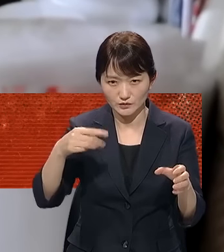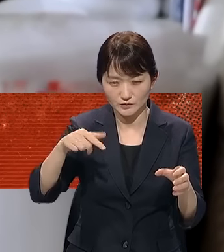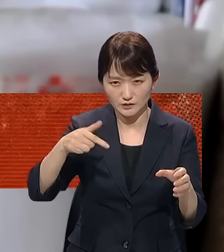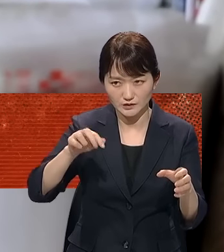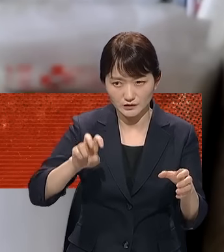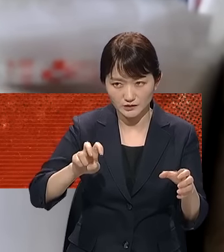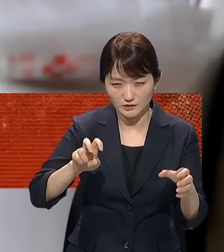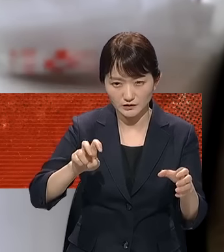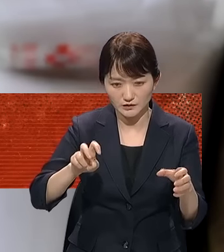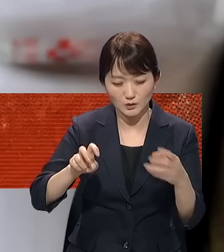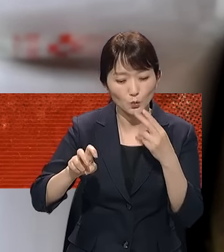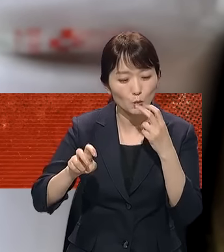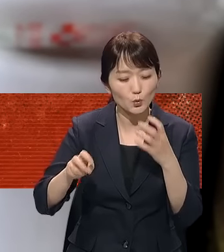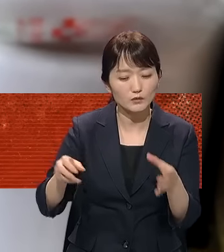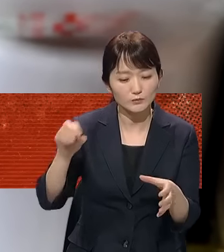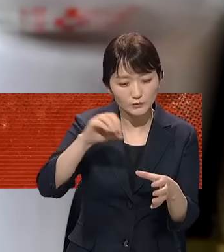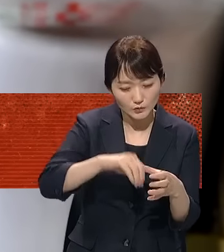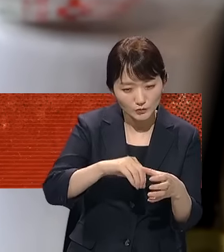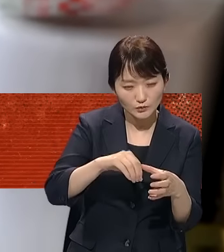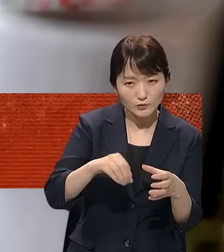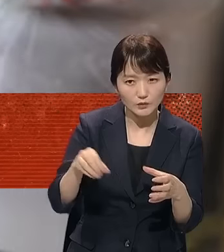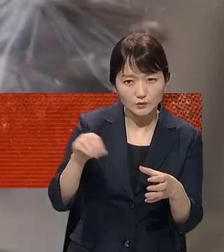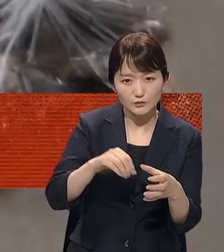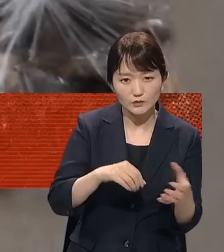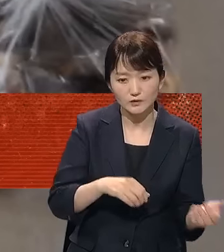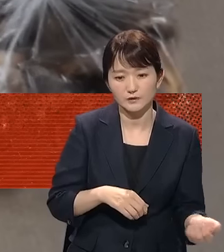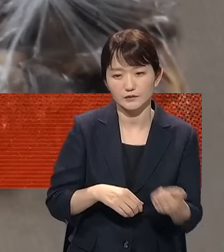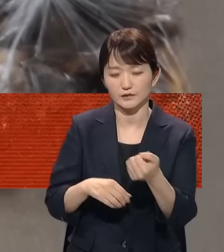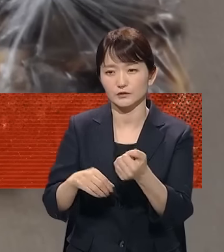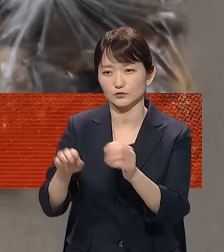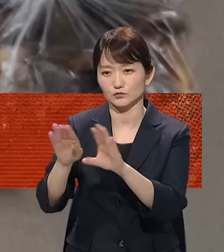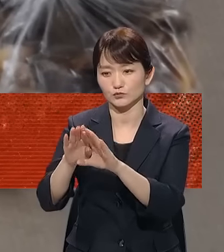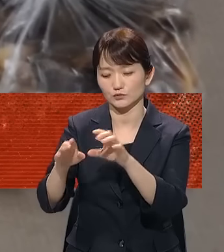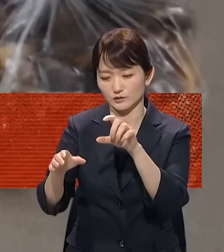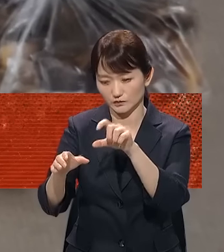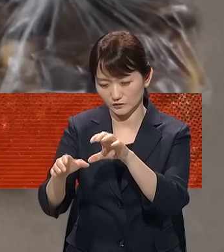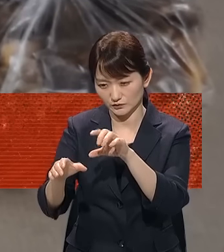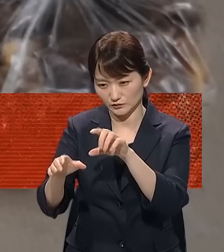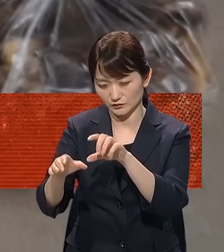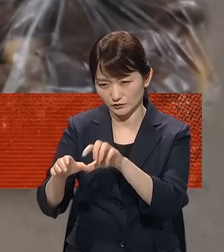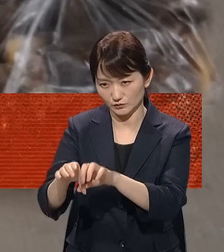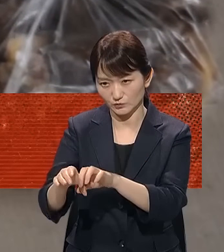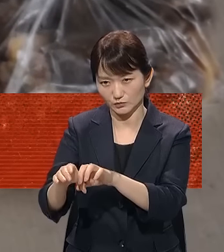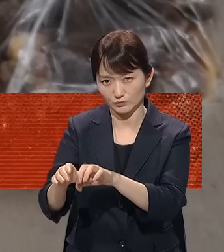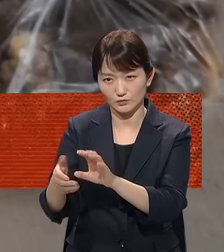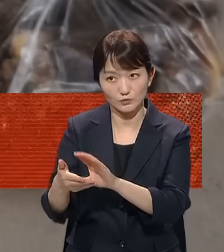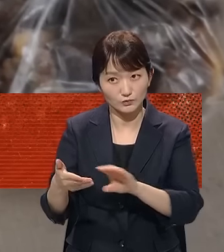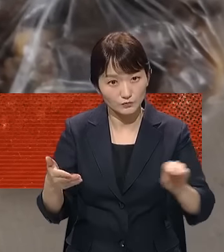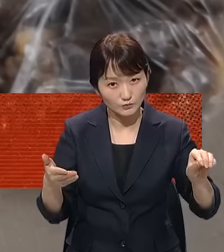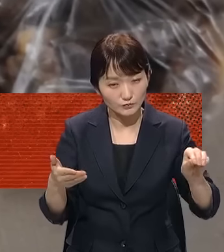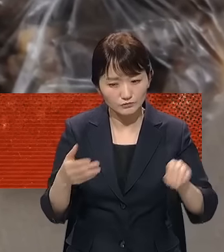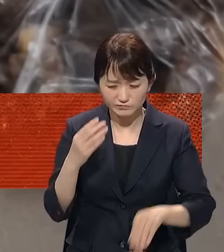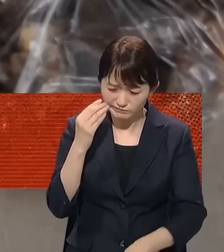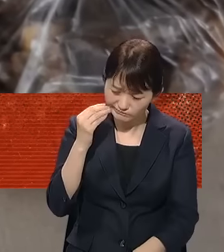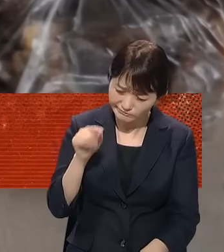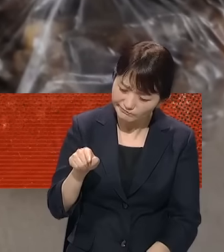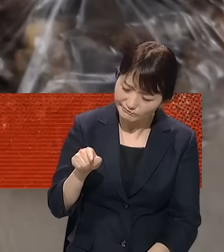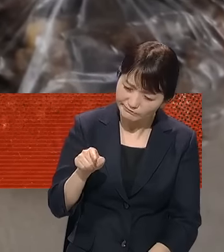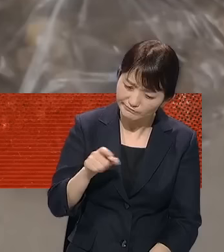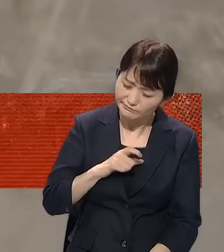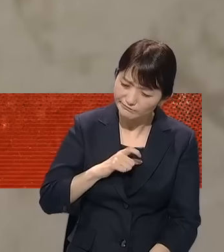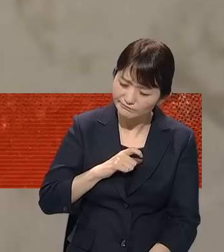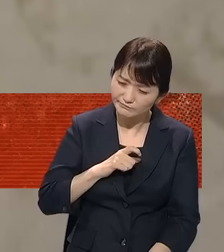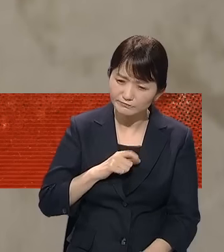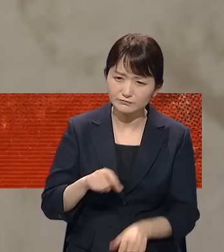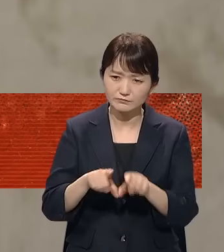그거 비닐봉투에 넣은 다음에 다시 현관문에 놔두고 갑니다 당연히 수상하지 이상하지요 그래서 이게